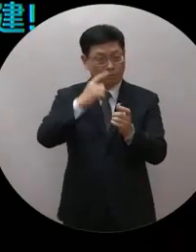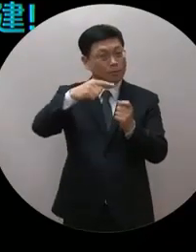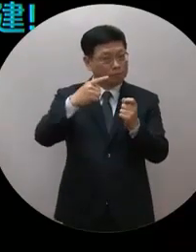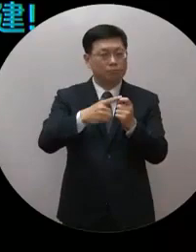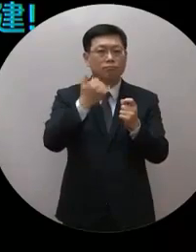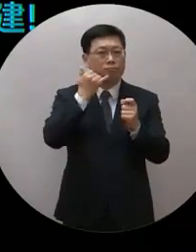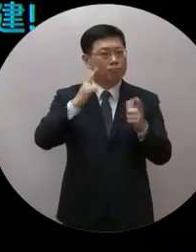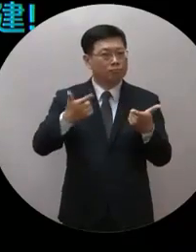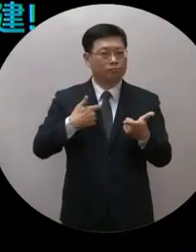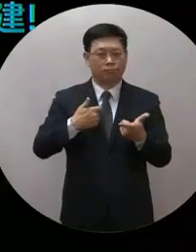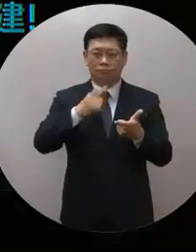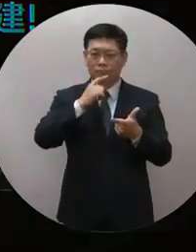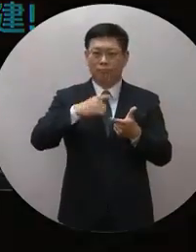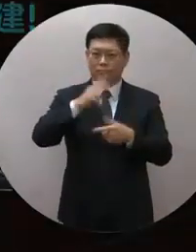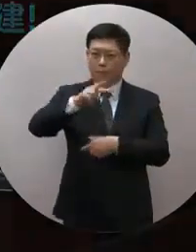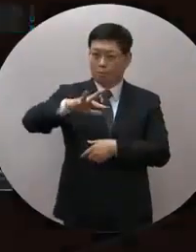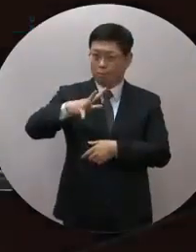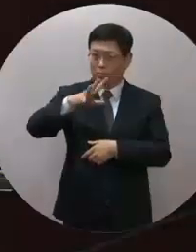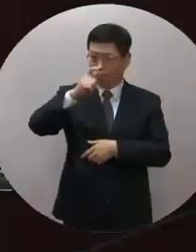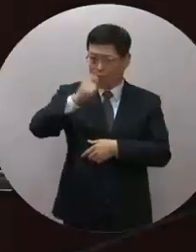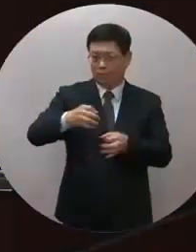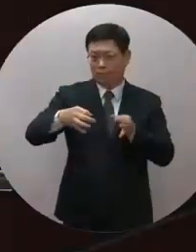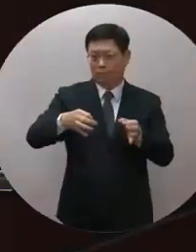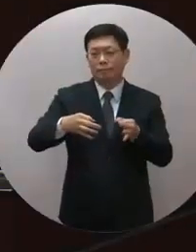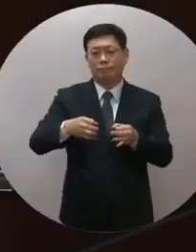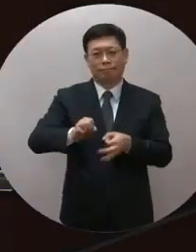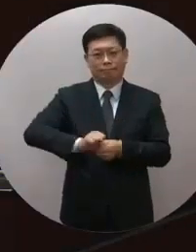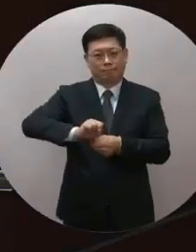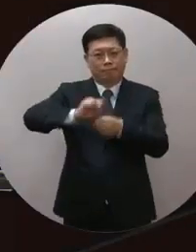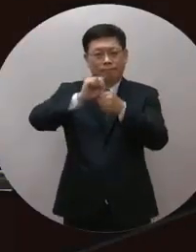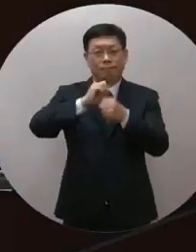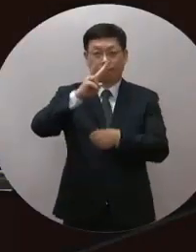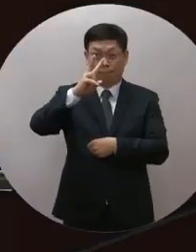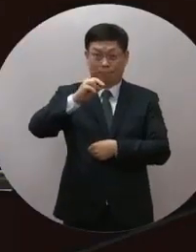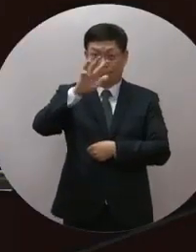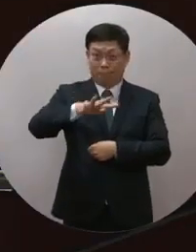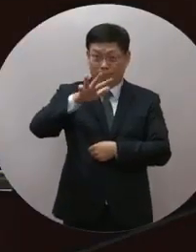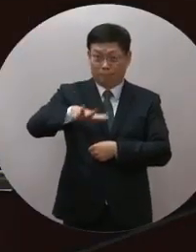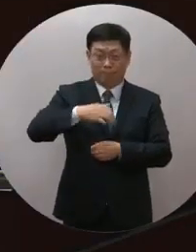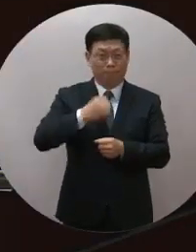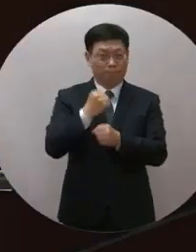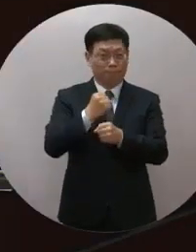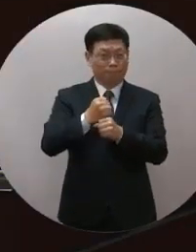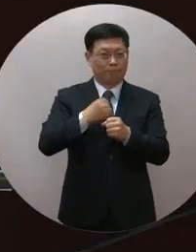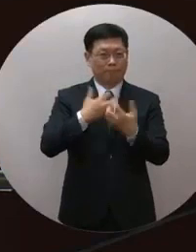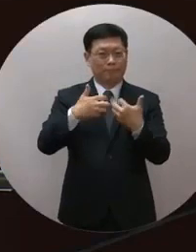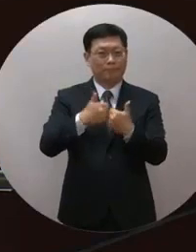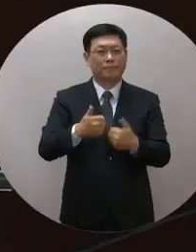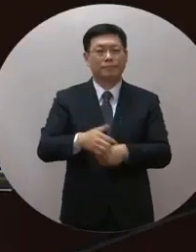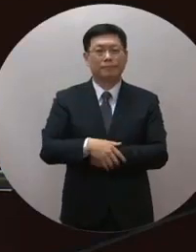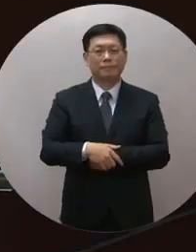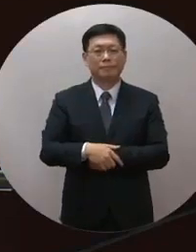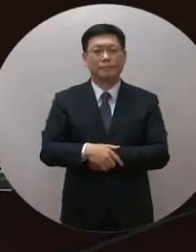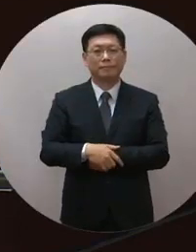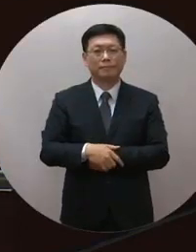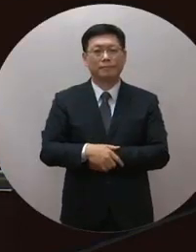造2500亿元的产值，增加28000名的工作机会。